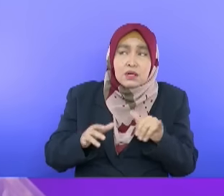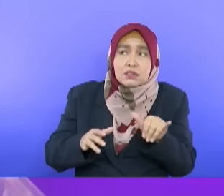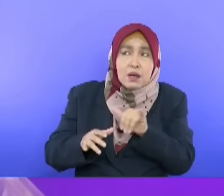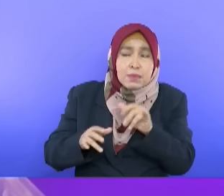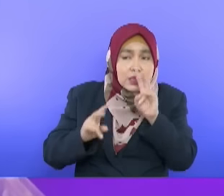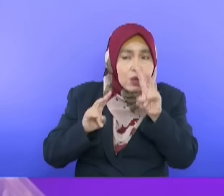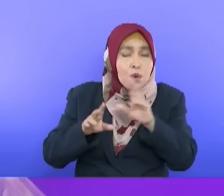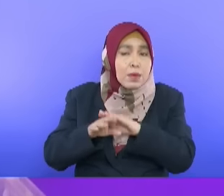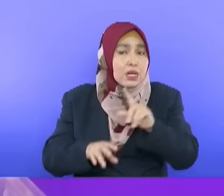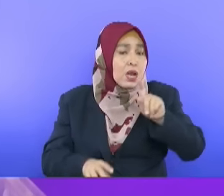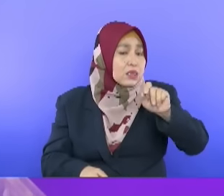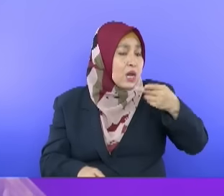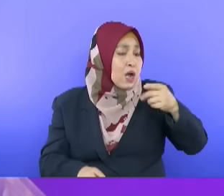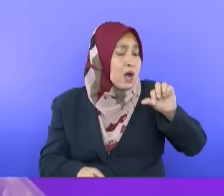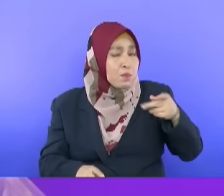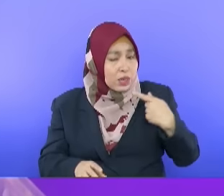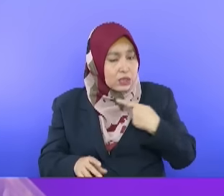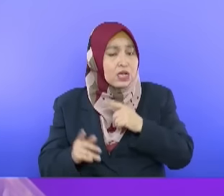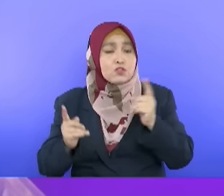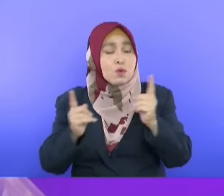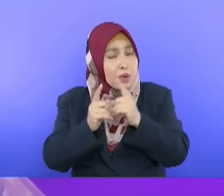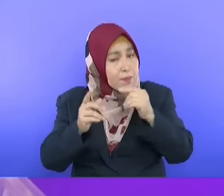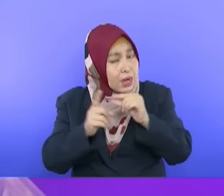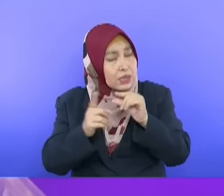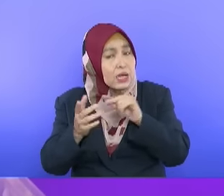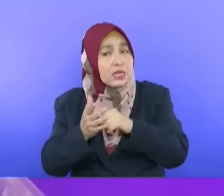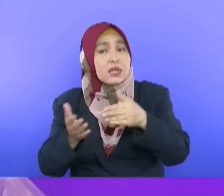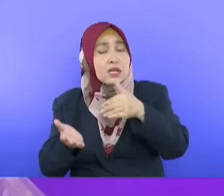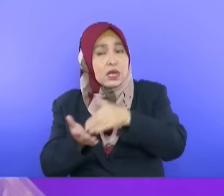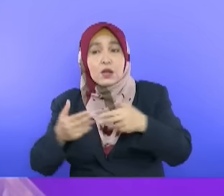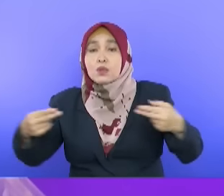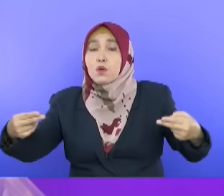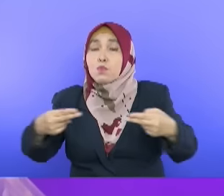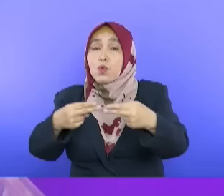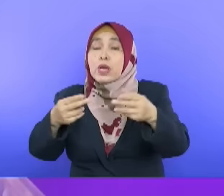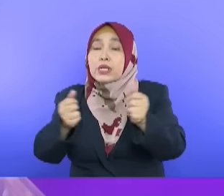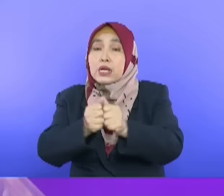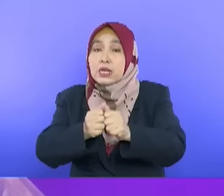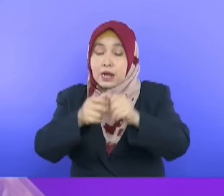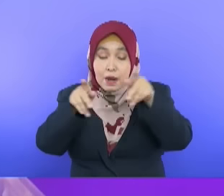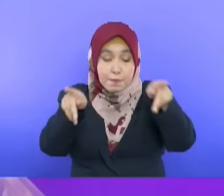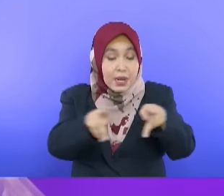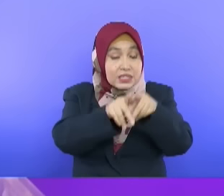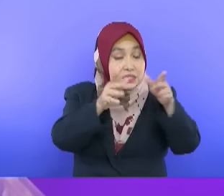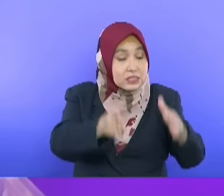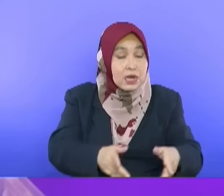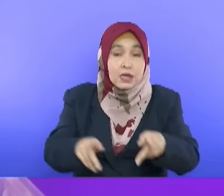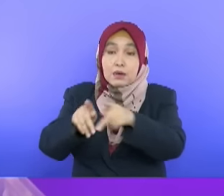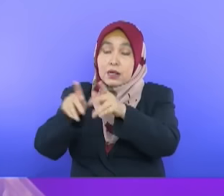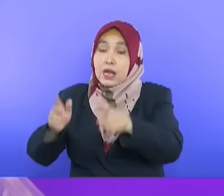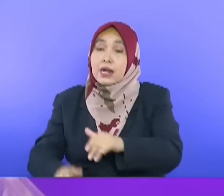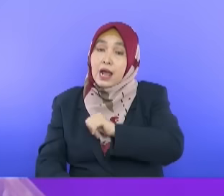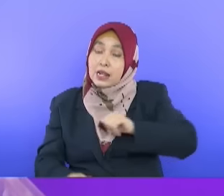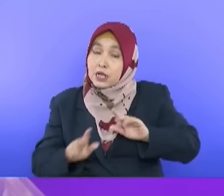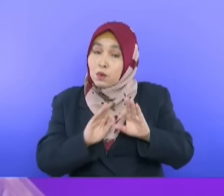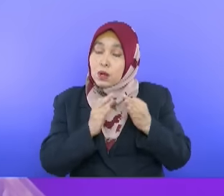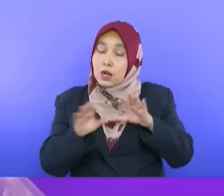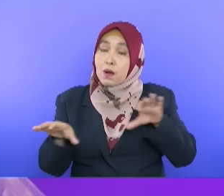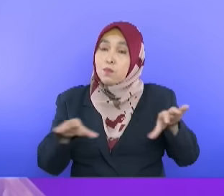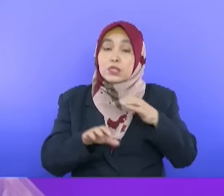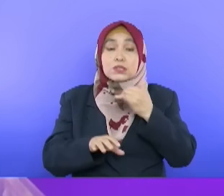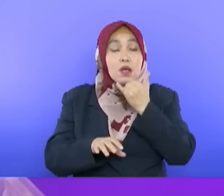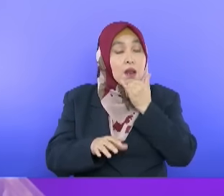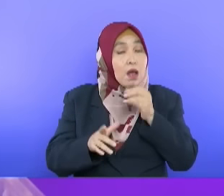tonton tengok pada Surah tahu Abun nanti kita akan jumpa balik perkataan ini itu hubungan dengan dengan pasangan masing-masing ataupun dengan ahli keluarga kalau ada buat